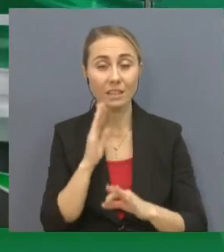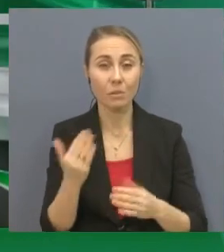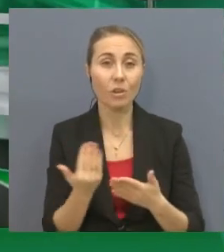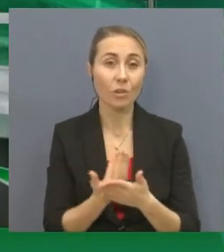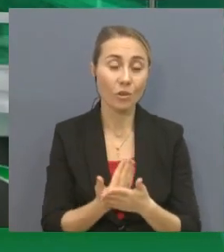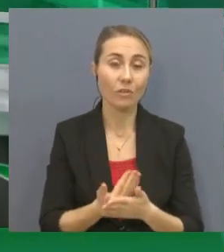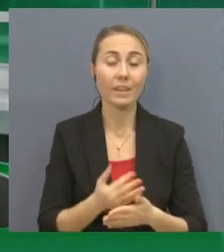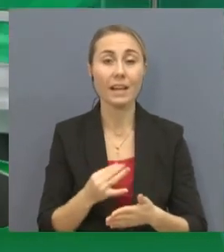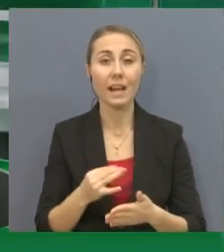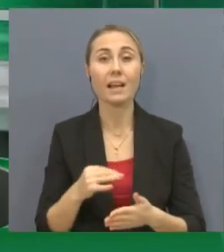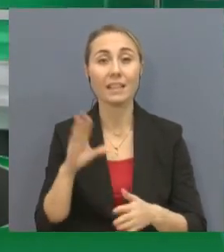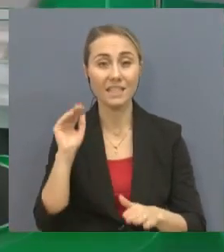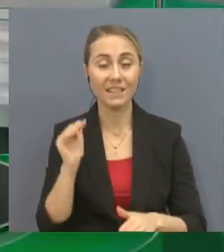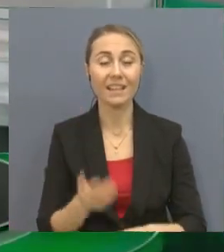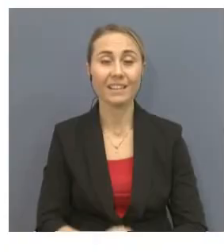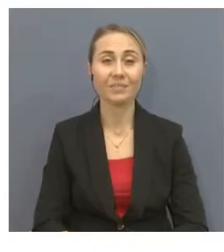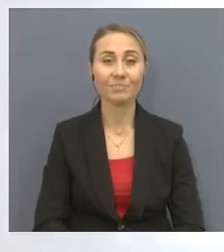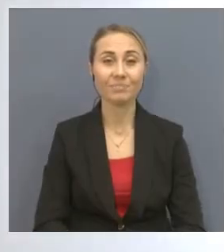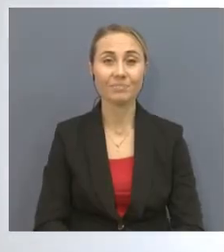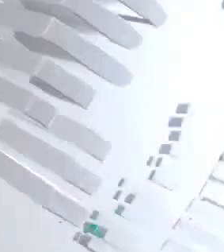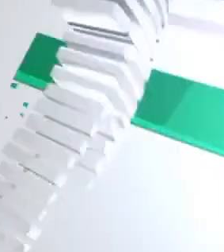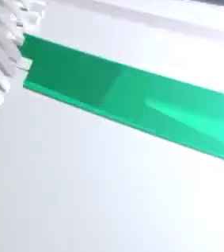достоверно a mans albums дар